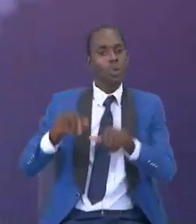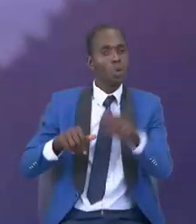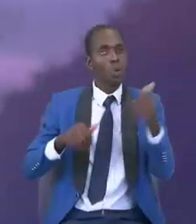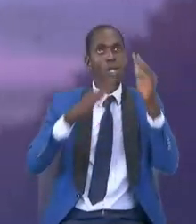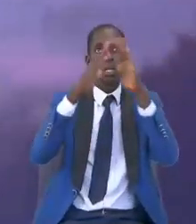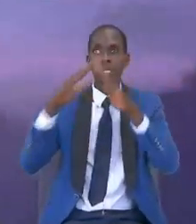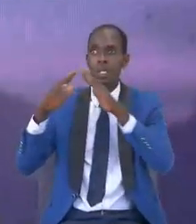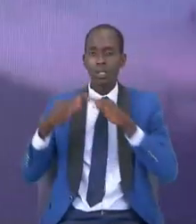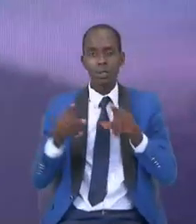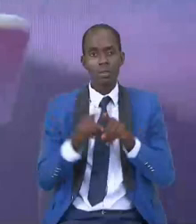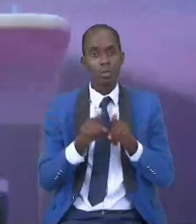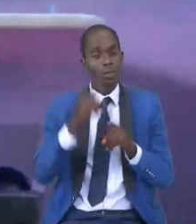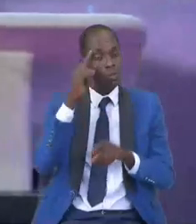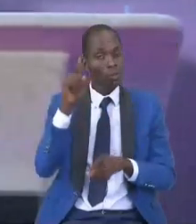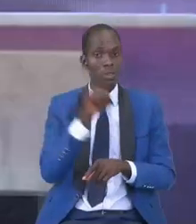autres villes.